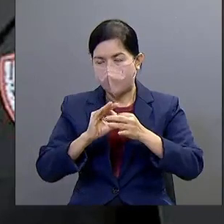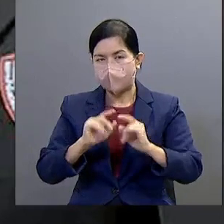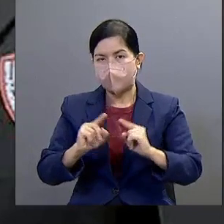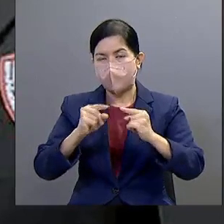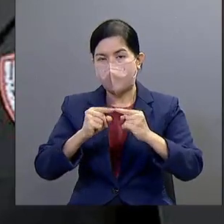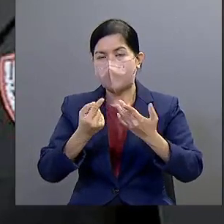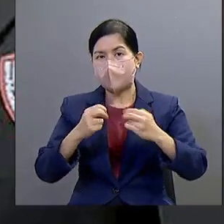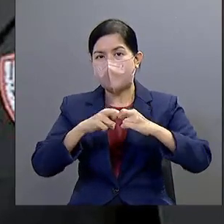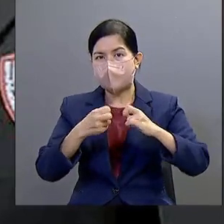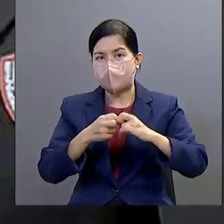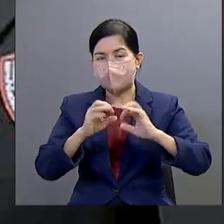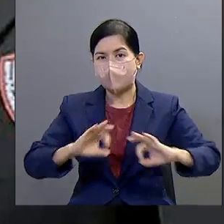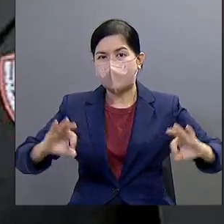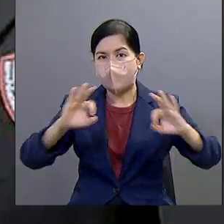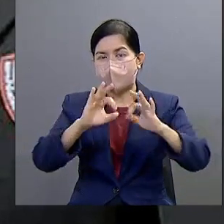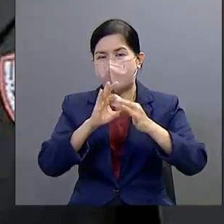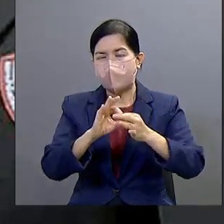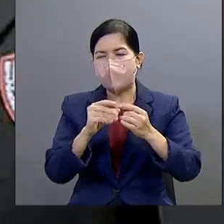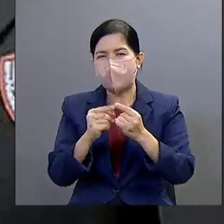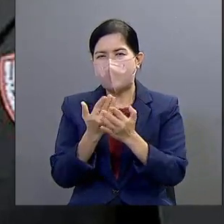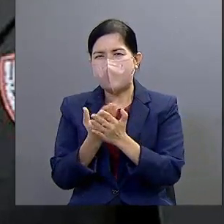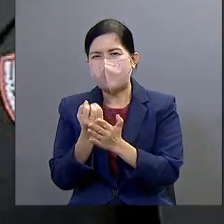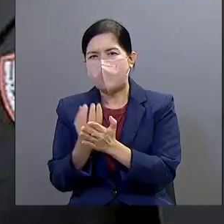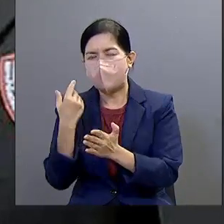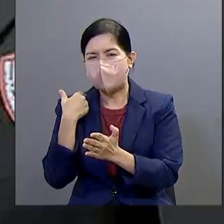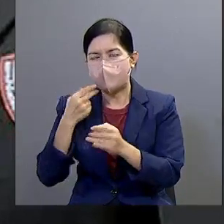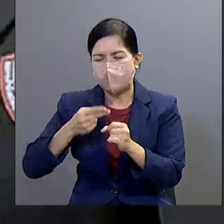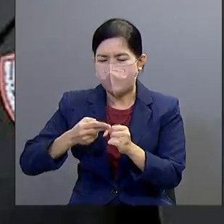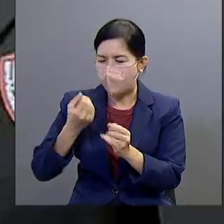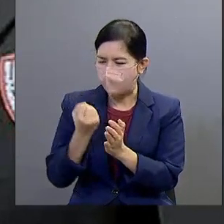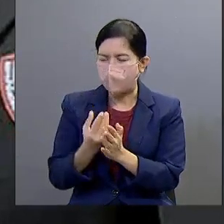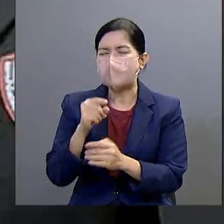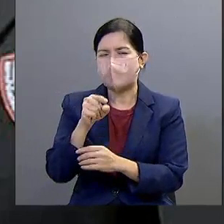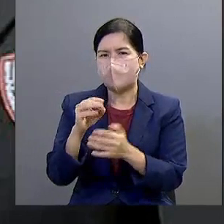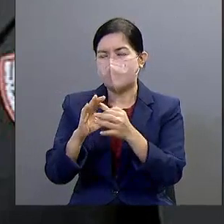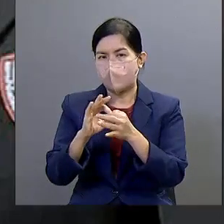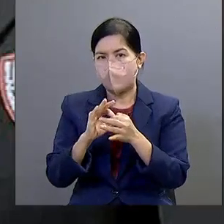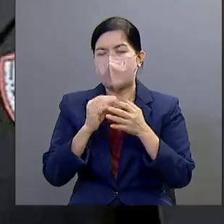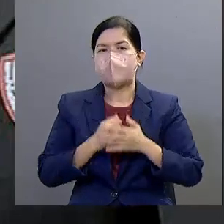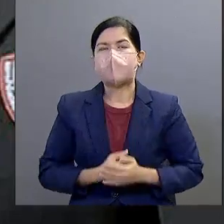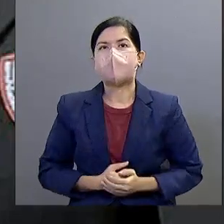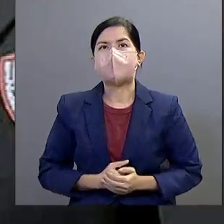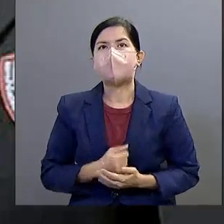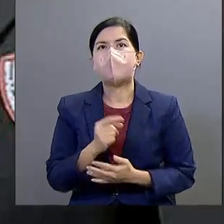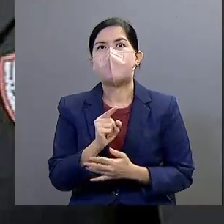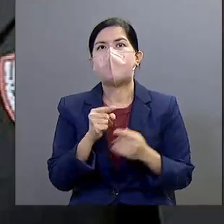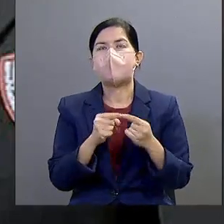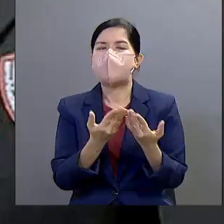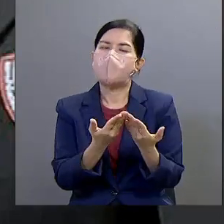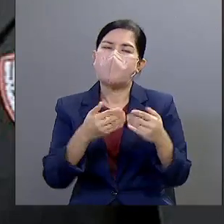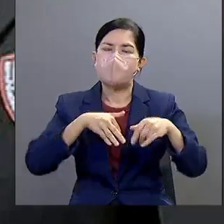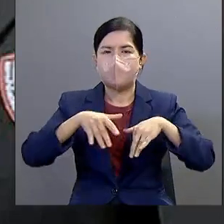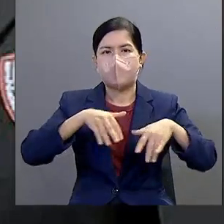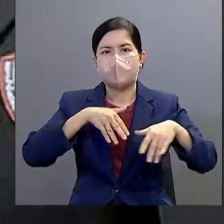ลยก็คืออัตราเงินเฟ้อค่าพลังงานแพงต่างๆพวกนี้นะครับเงินคนประชาชนทั่ว